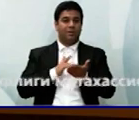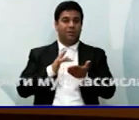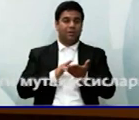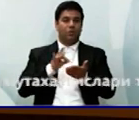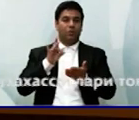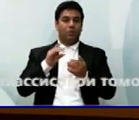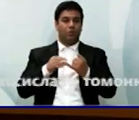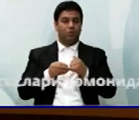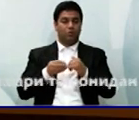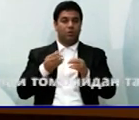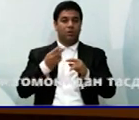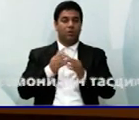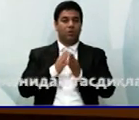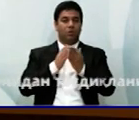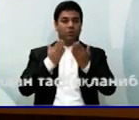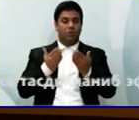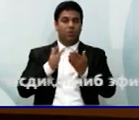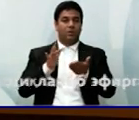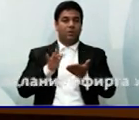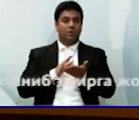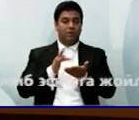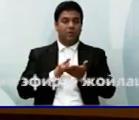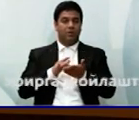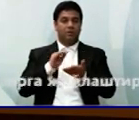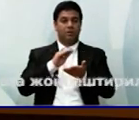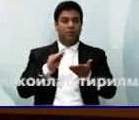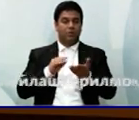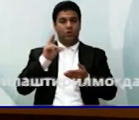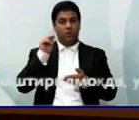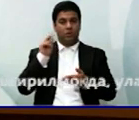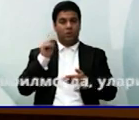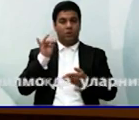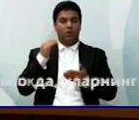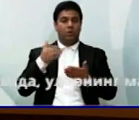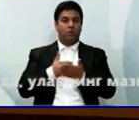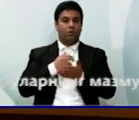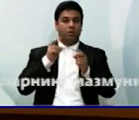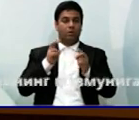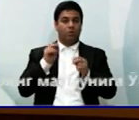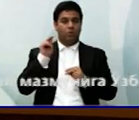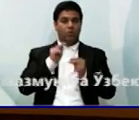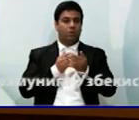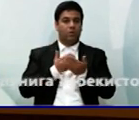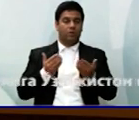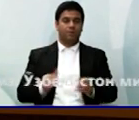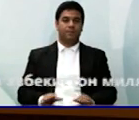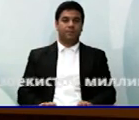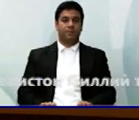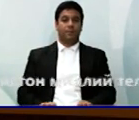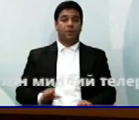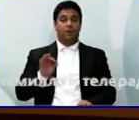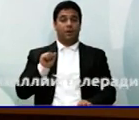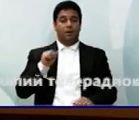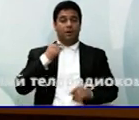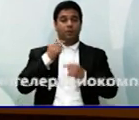тетради, ручки. Откройте, пожалуйста, тетради, запишите число и новую тему урока. А